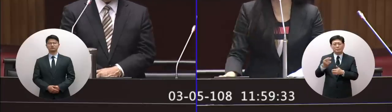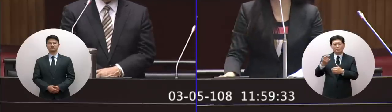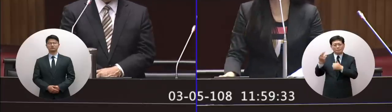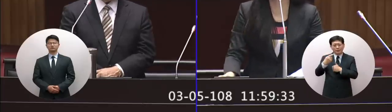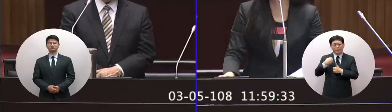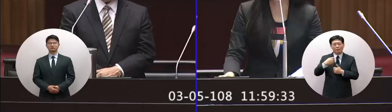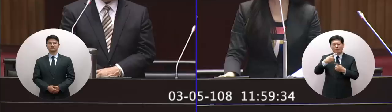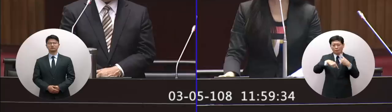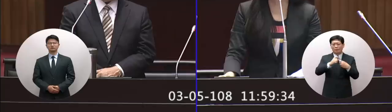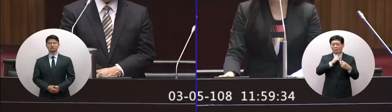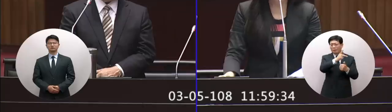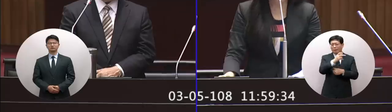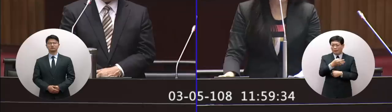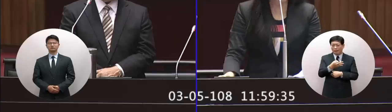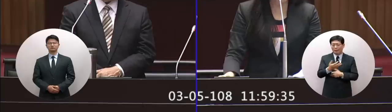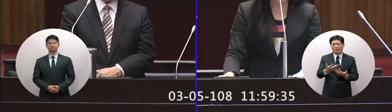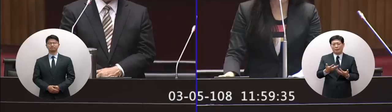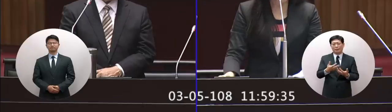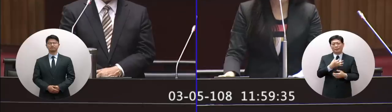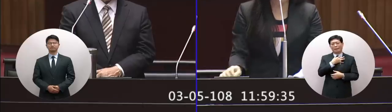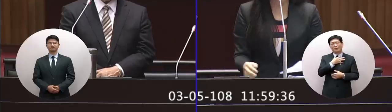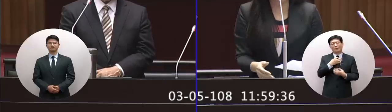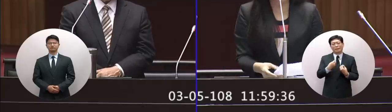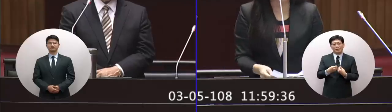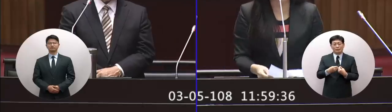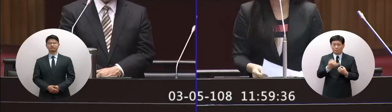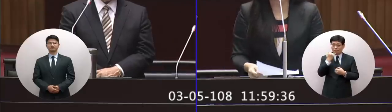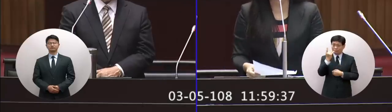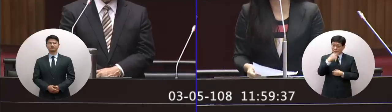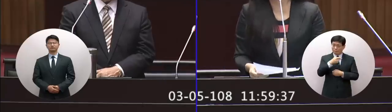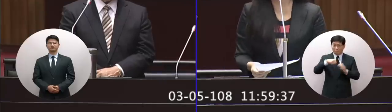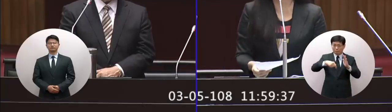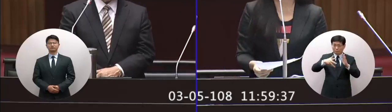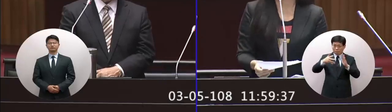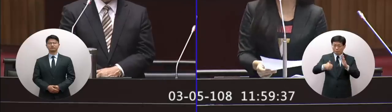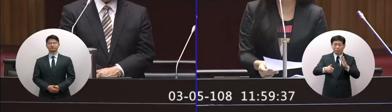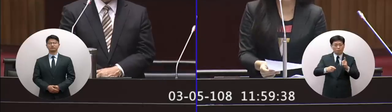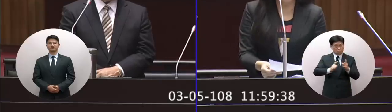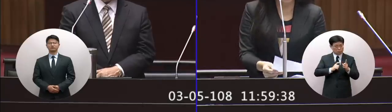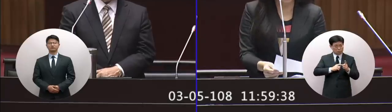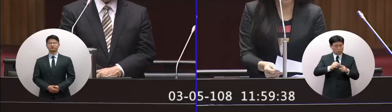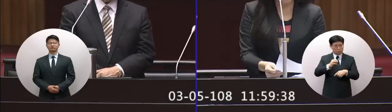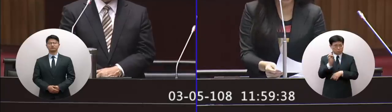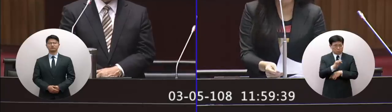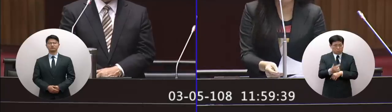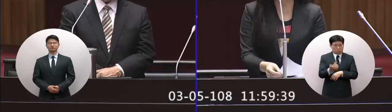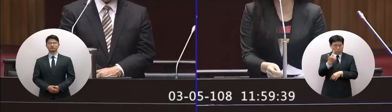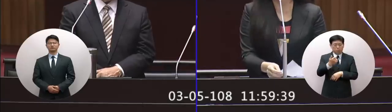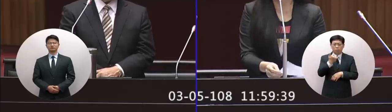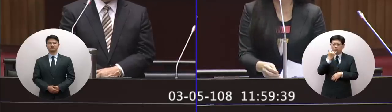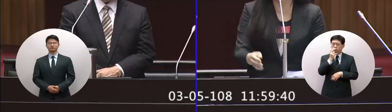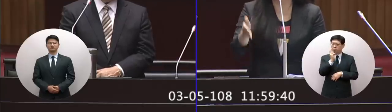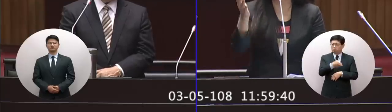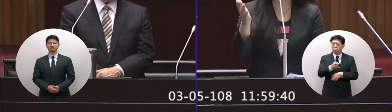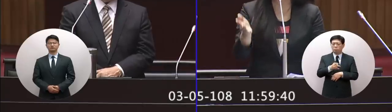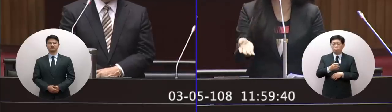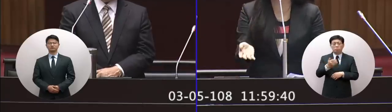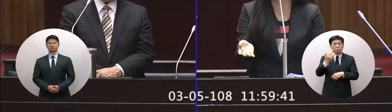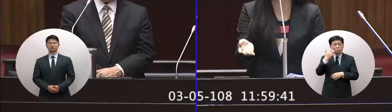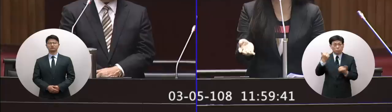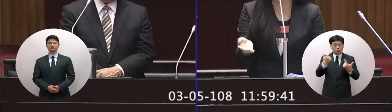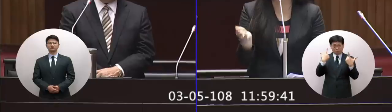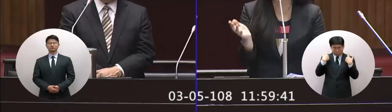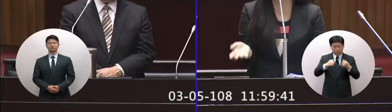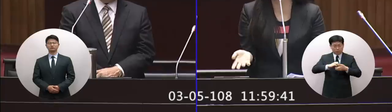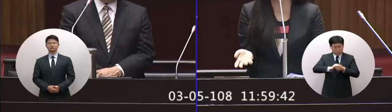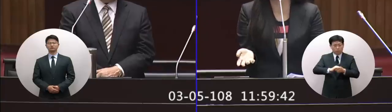来跟院长要借钱啦。所以这个哈，是不是可以请院长你这么有效率，可以来要求一下？那如果这个既定